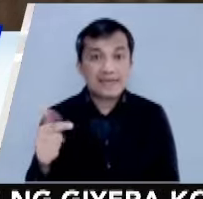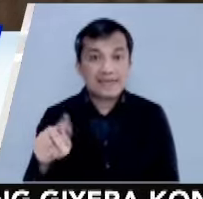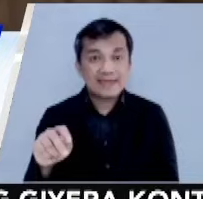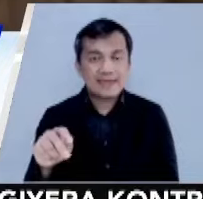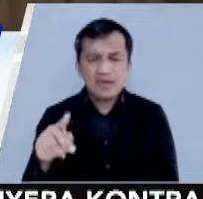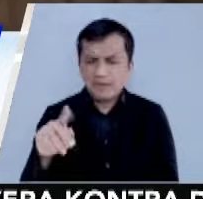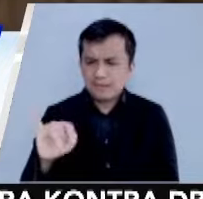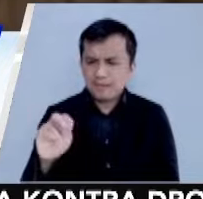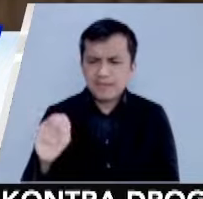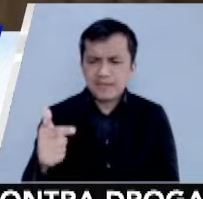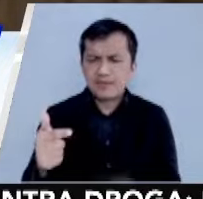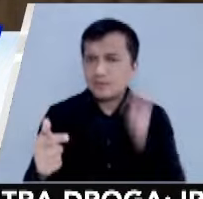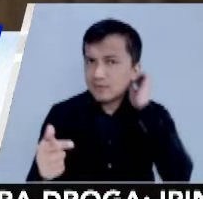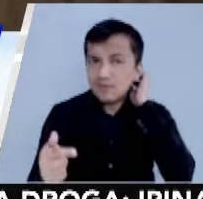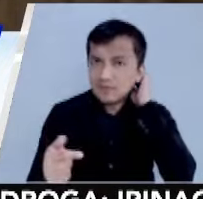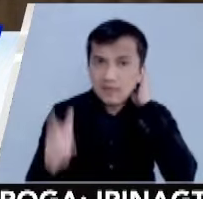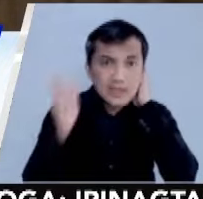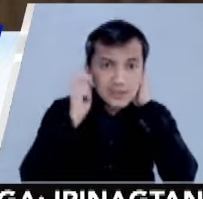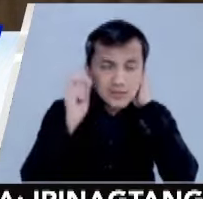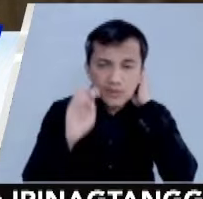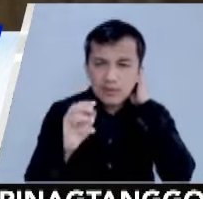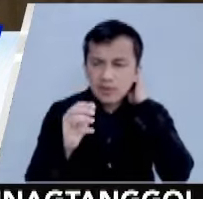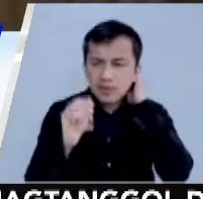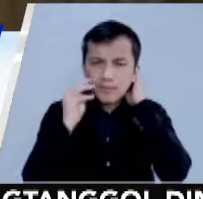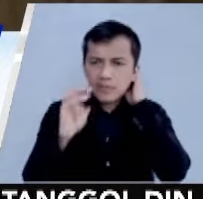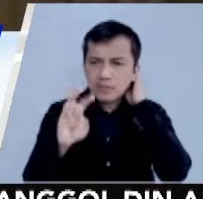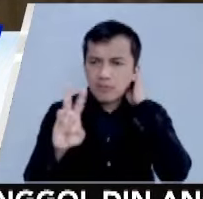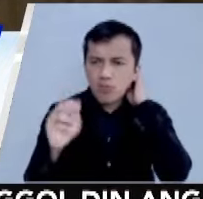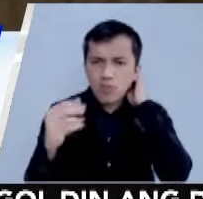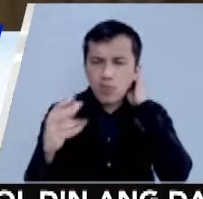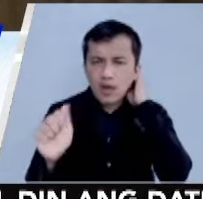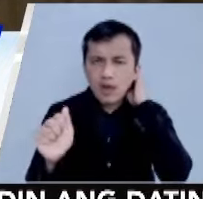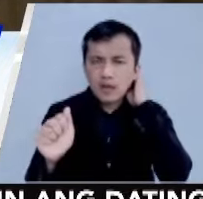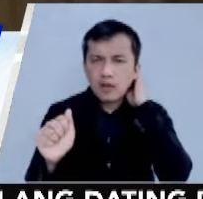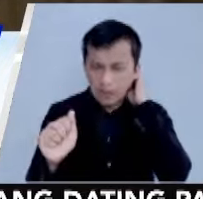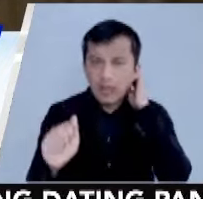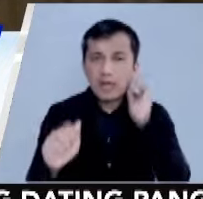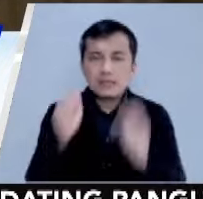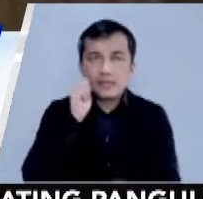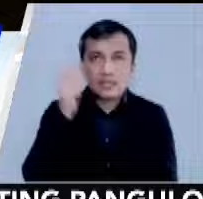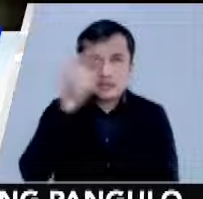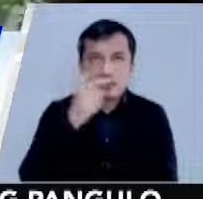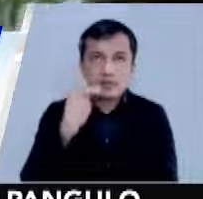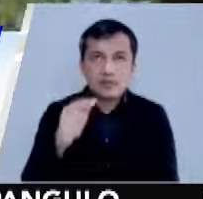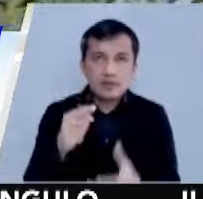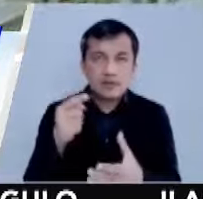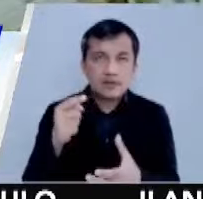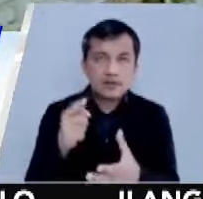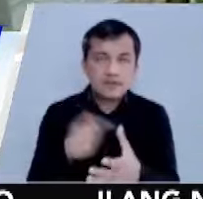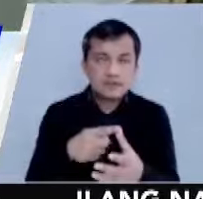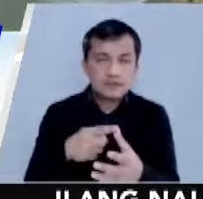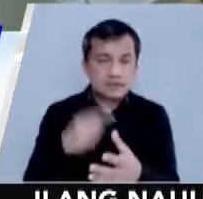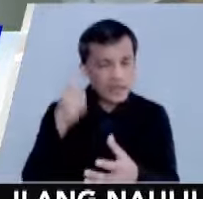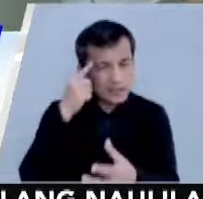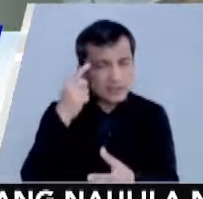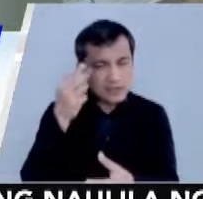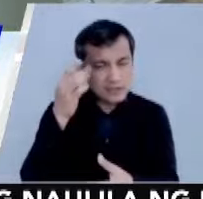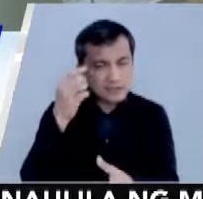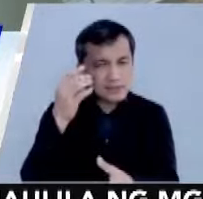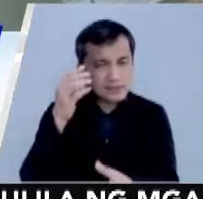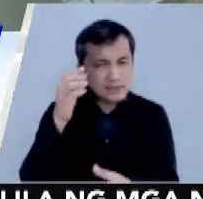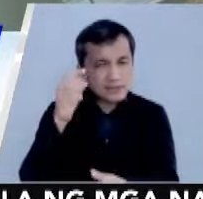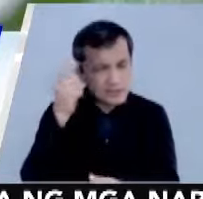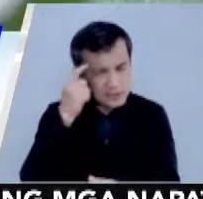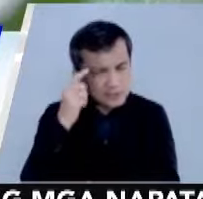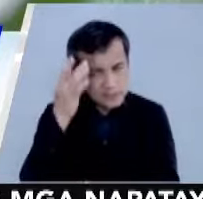marinig ko yon yung Madam Hua, sabi ko parang si Alice Go ang unang pumasok sa isip ko. Ang Department of Justice, sinabing